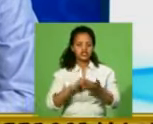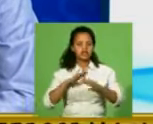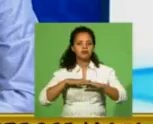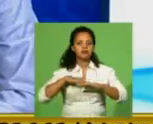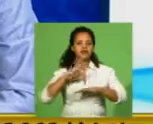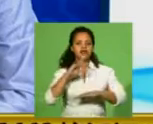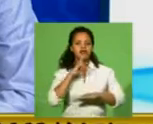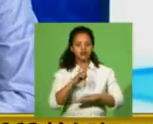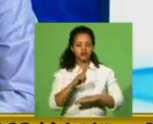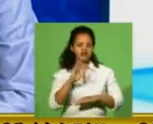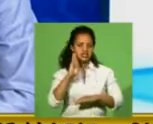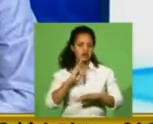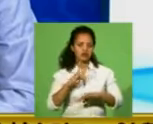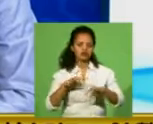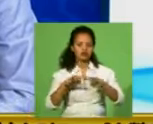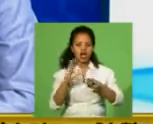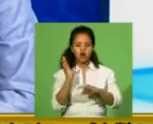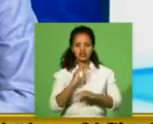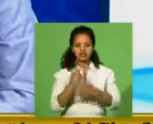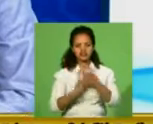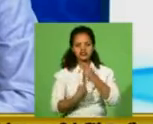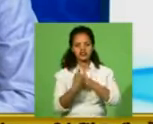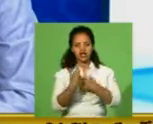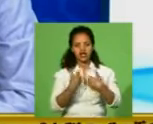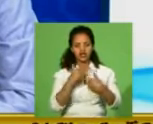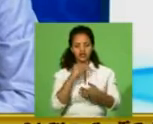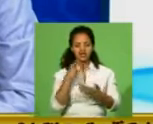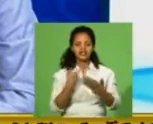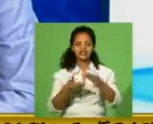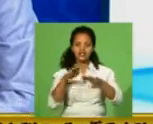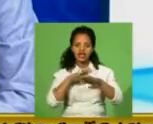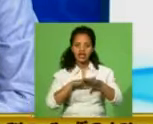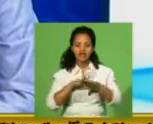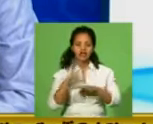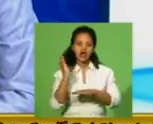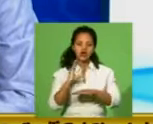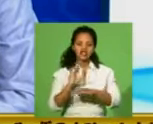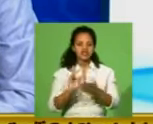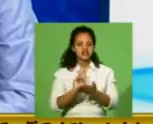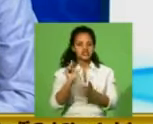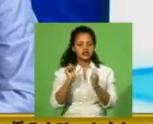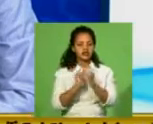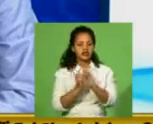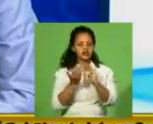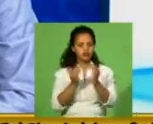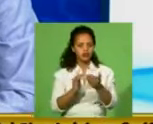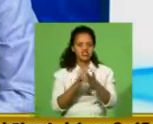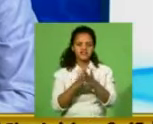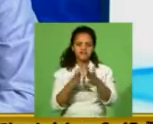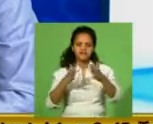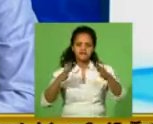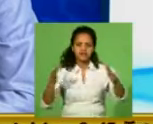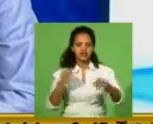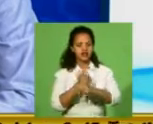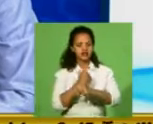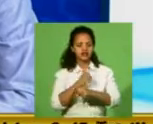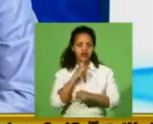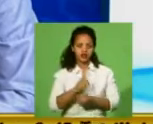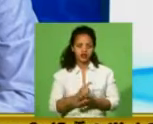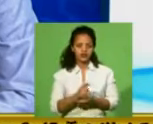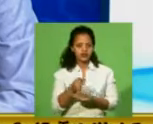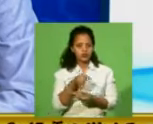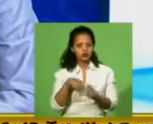እንግዲህ ሲዳማ ዞን እና ሐዋሳ ብቻ ያለውና እዚ ላይ ከሐዋሳ ዩኒቨርሲቲም ጋር በመሆን ሰፊ ስራዎች እየተሰራ ነው።